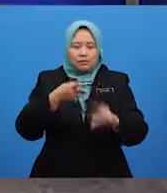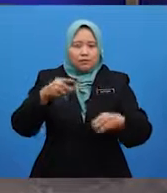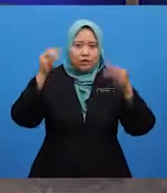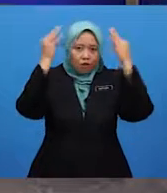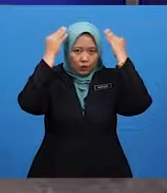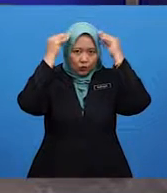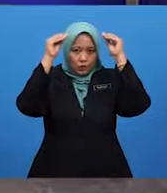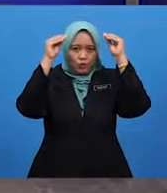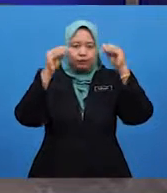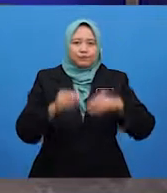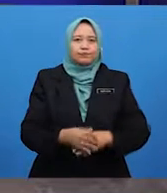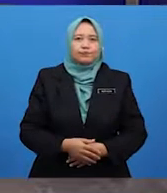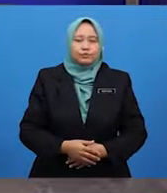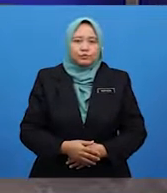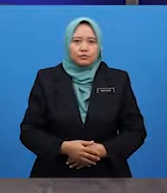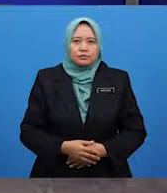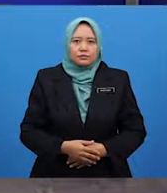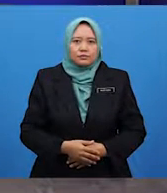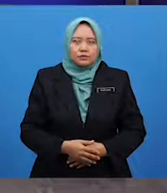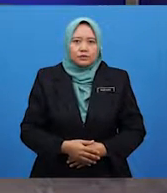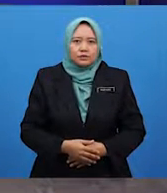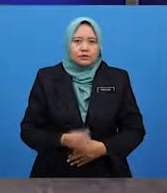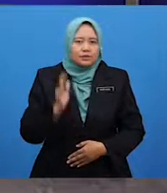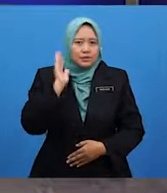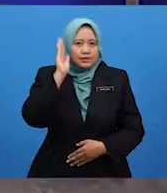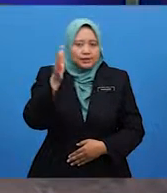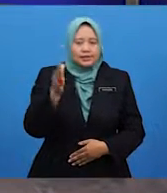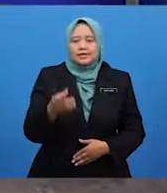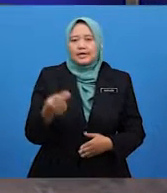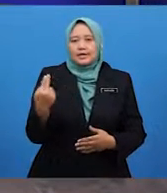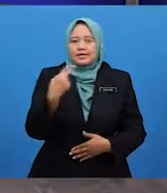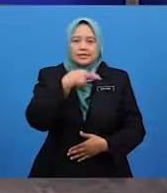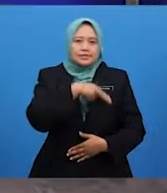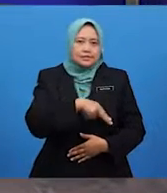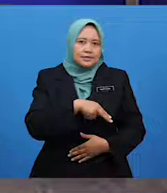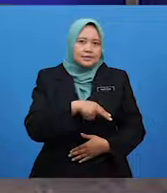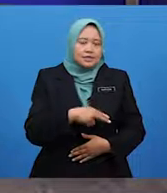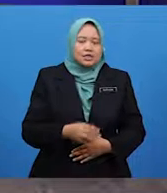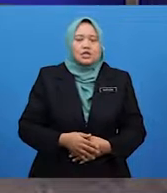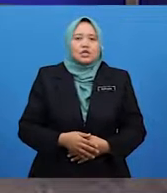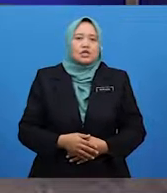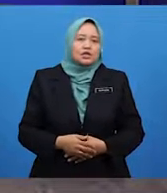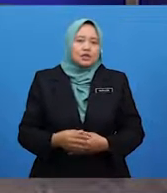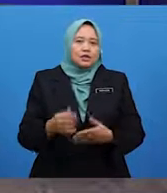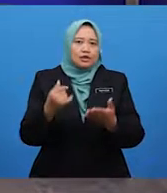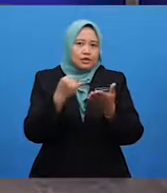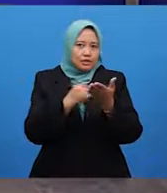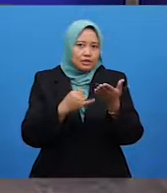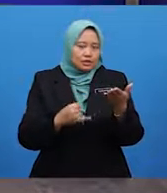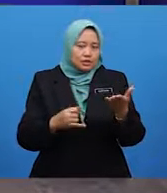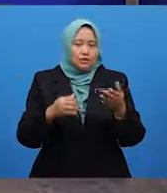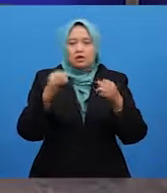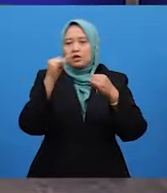ini, maka terhasillah lakaran akhir. Lakaran akhir, iaitu